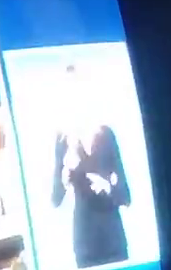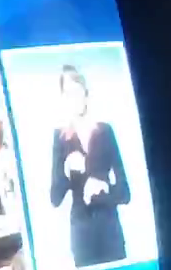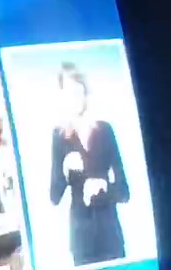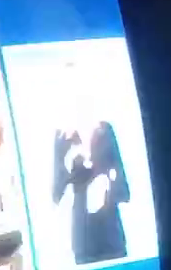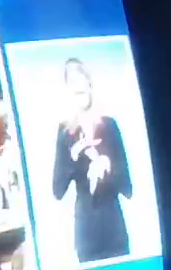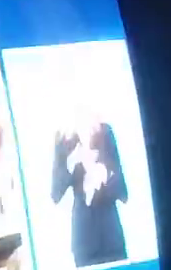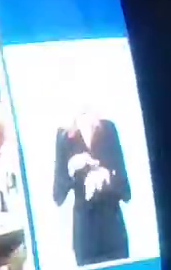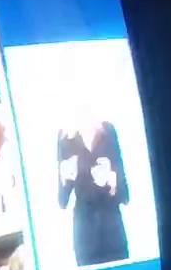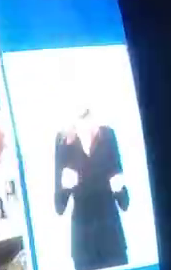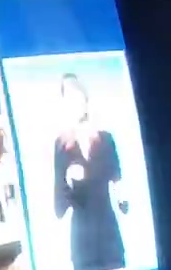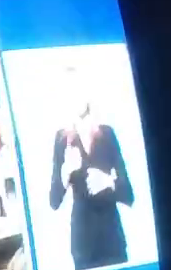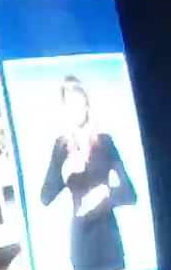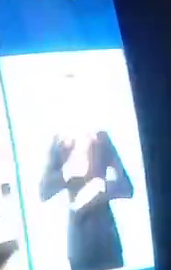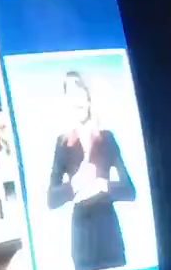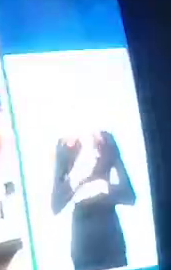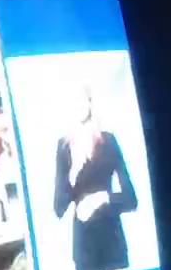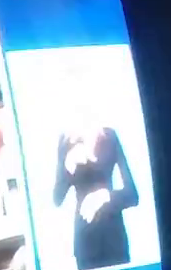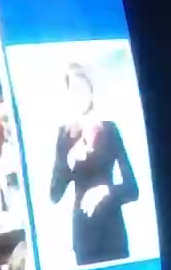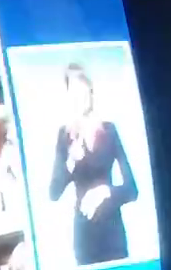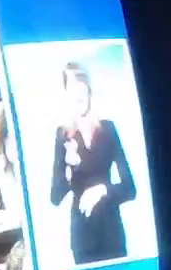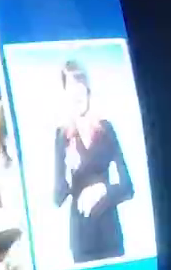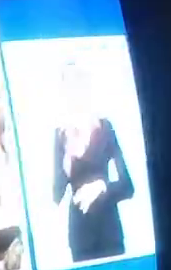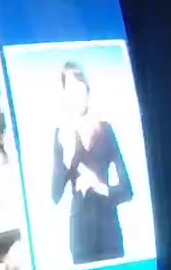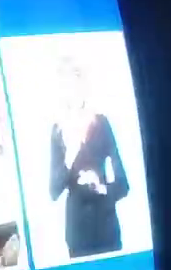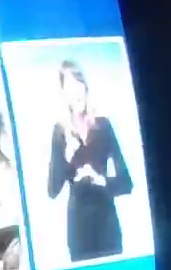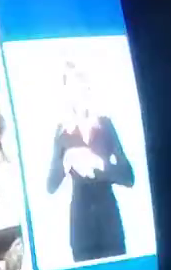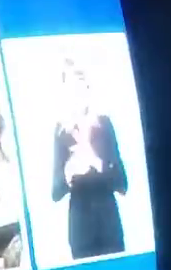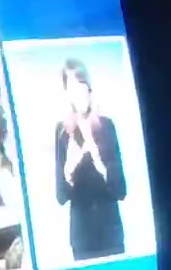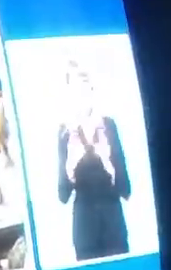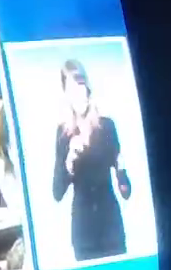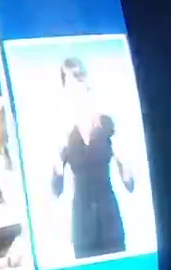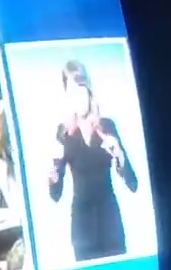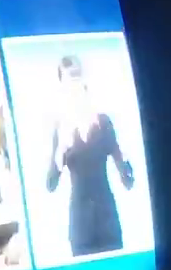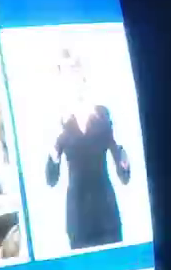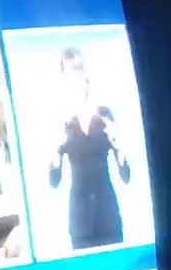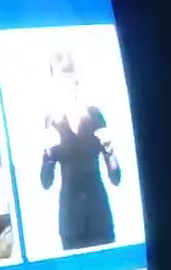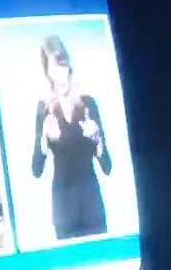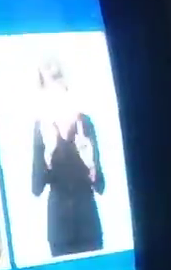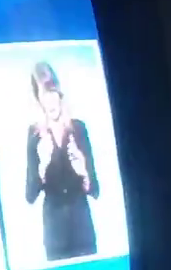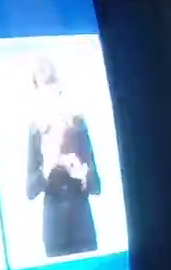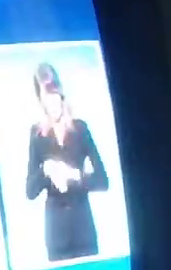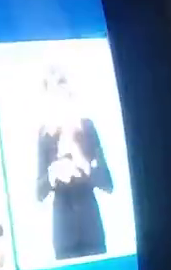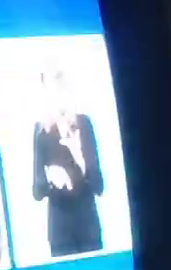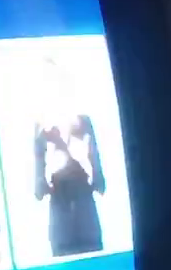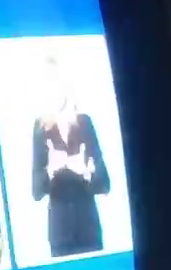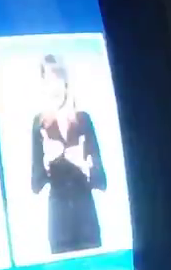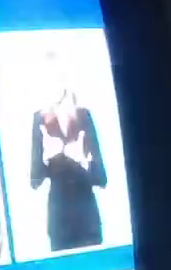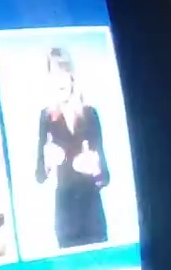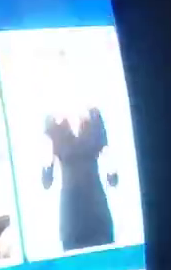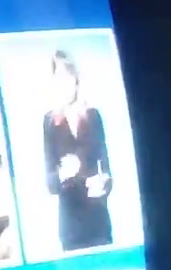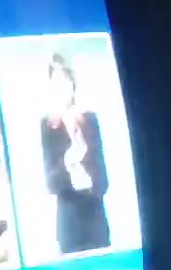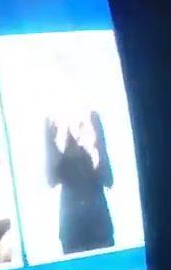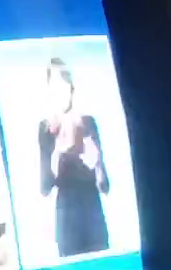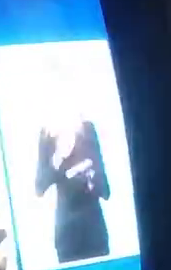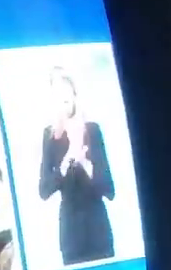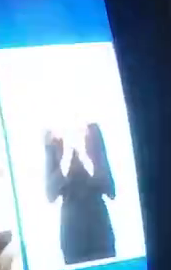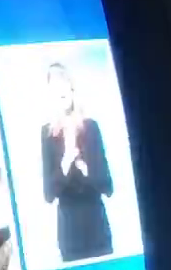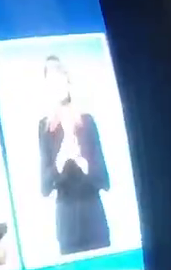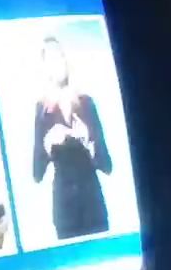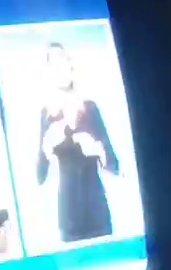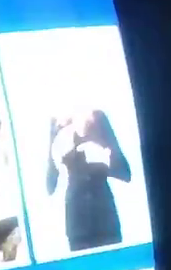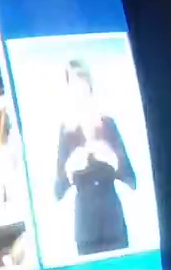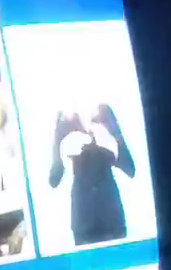Per impoverire ancora più i pensionati, i lavoratori dipendenti e fare la dittatura delle lobby economiche. Un vero patto fra